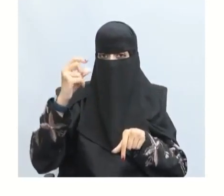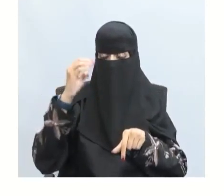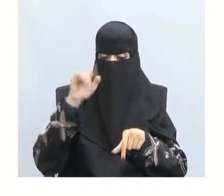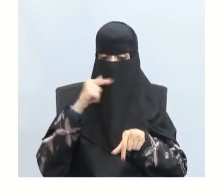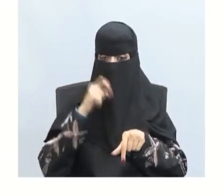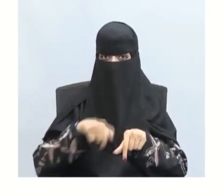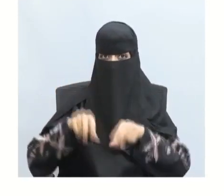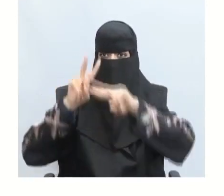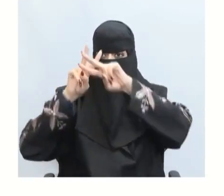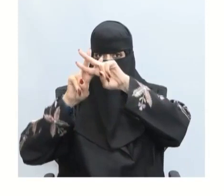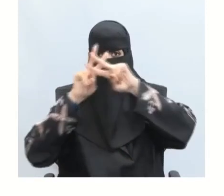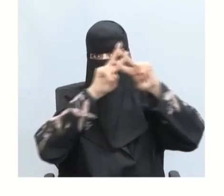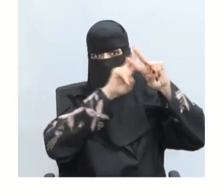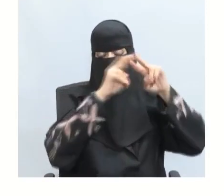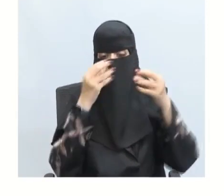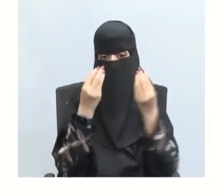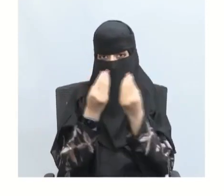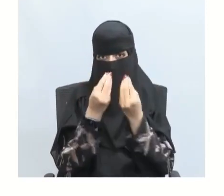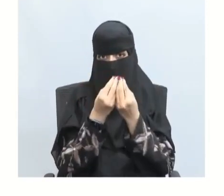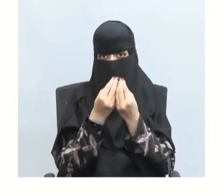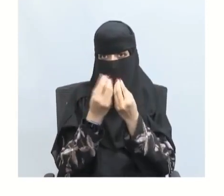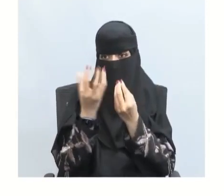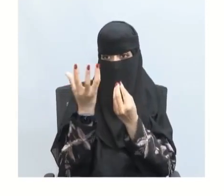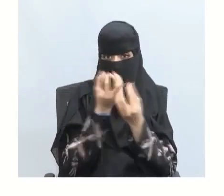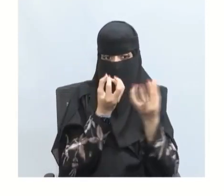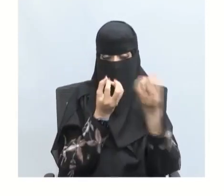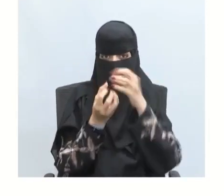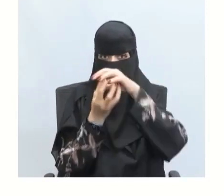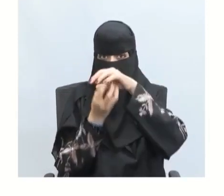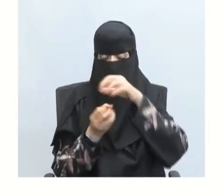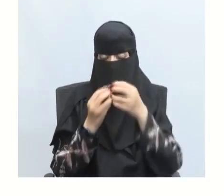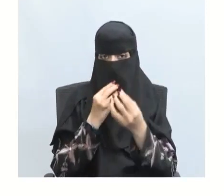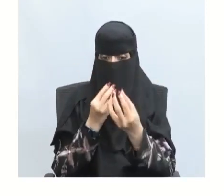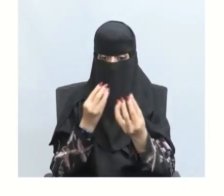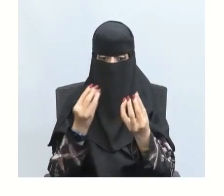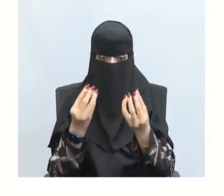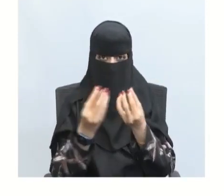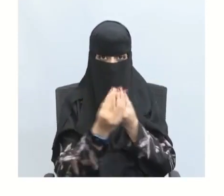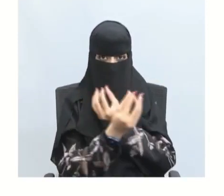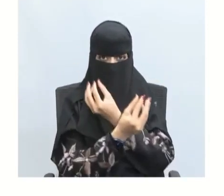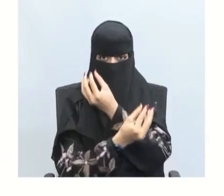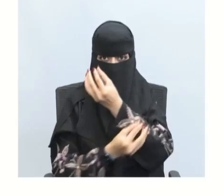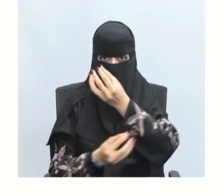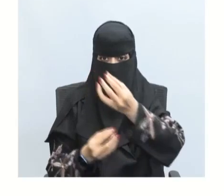نجمان مرتبطان جاذبي ويدوران حول